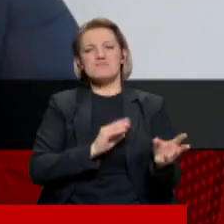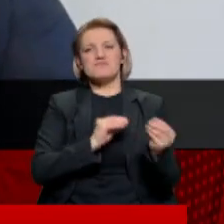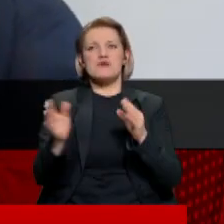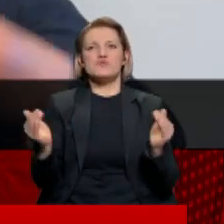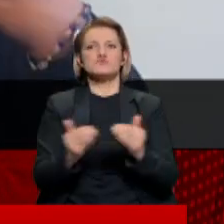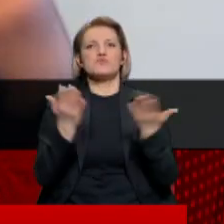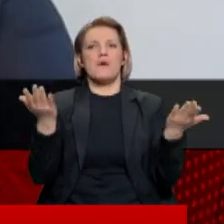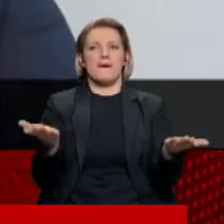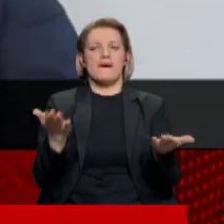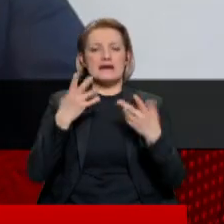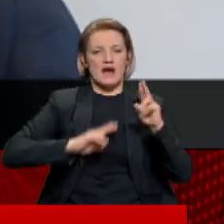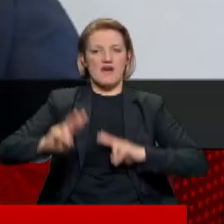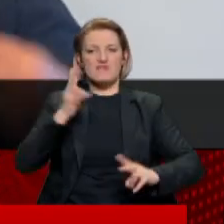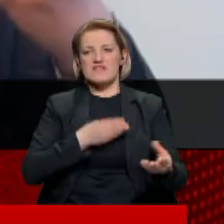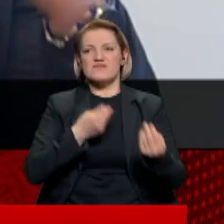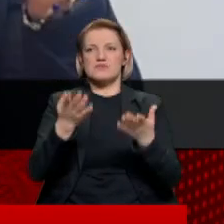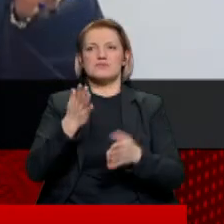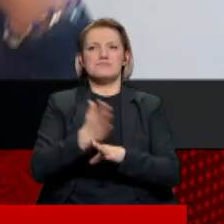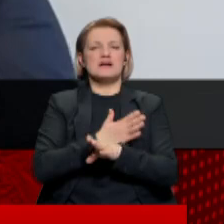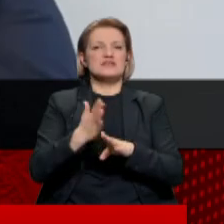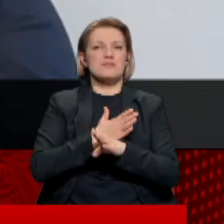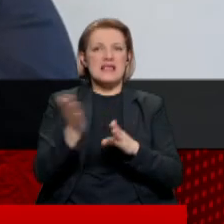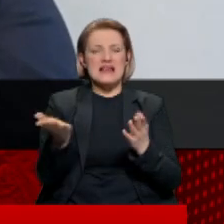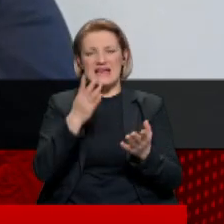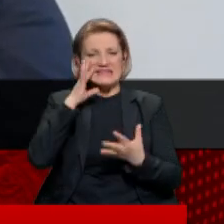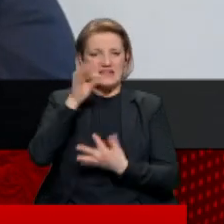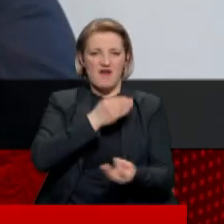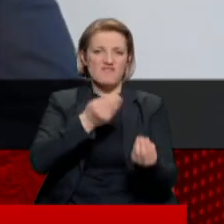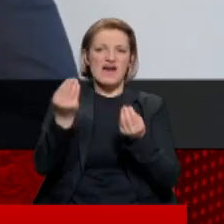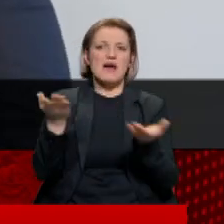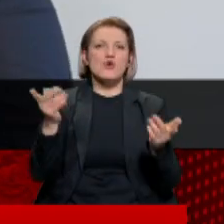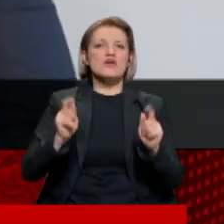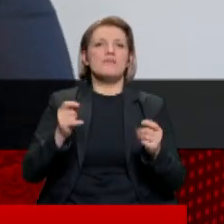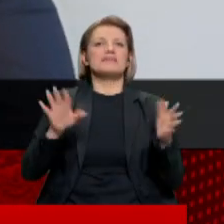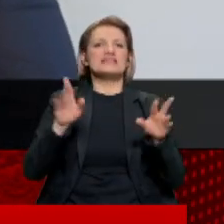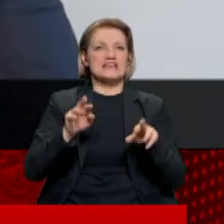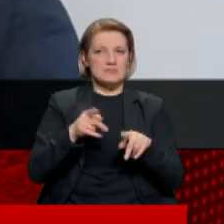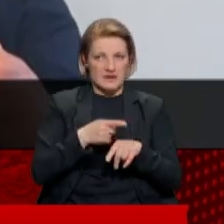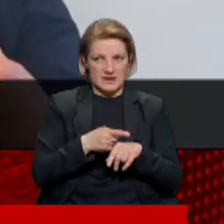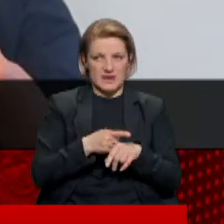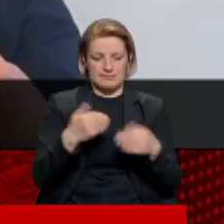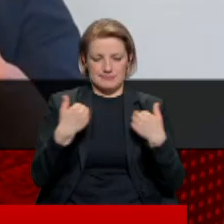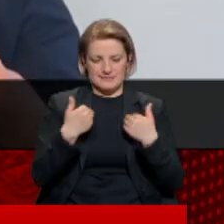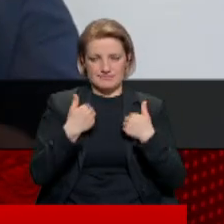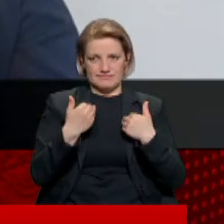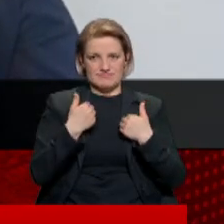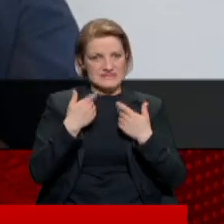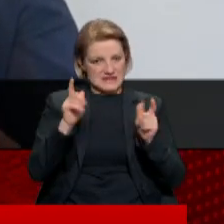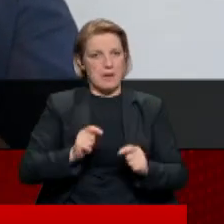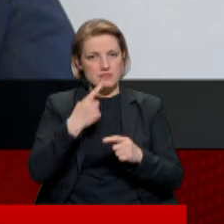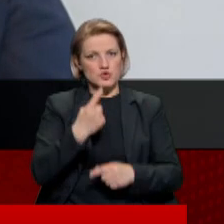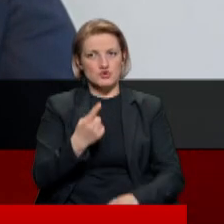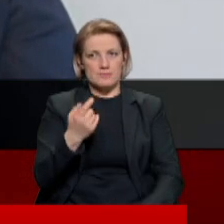buluşturamıyor. Kıyafeti buluşturamıyor. Hijyen malzemelerini buluşturamıyor. Buluşturamadığı için biz el atalım